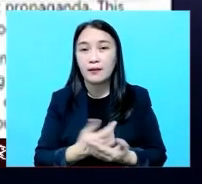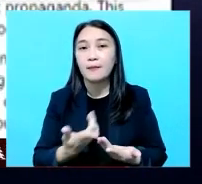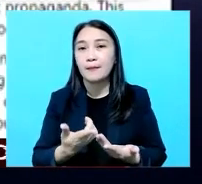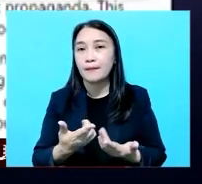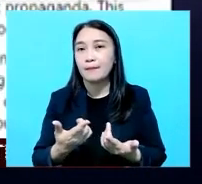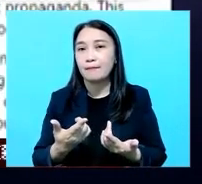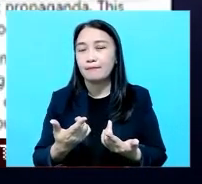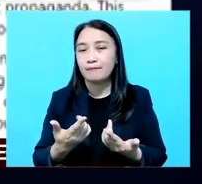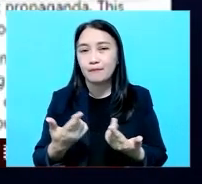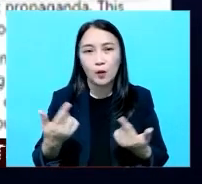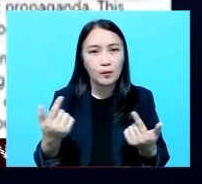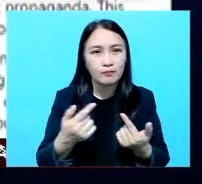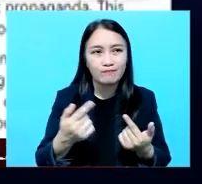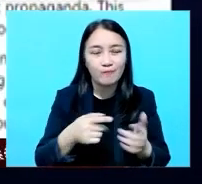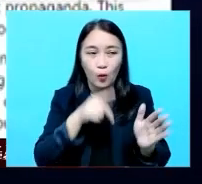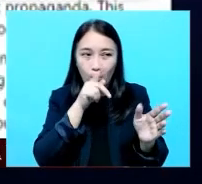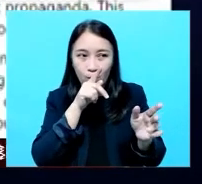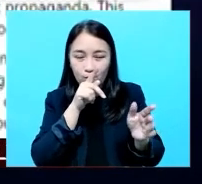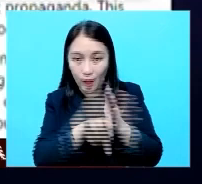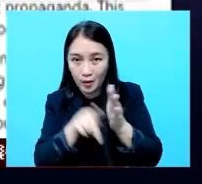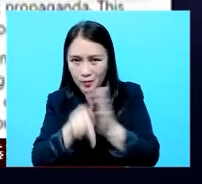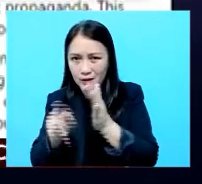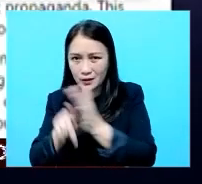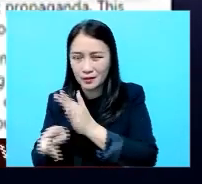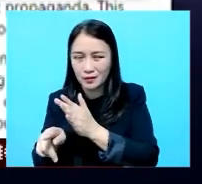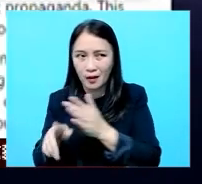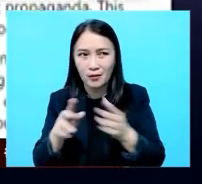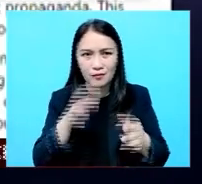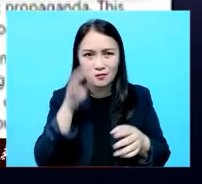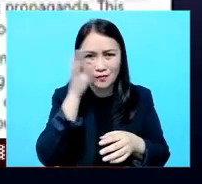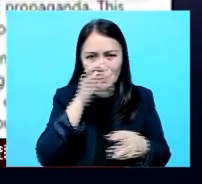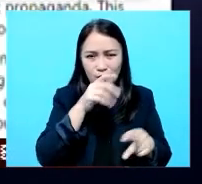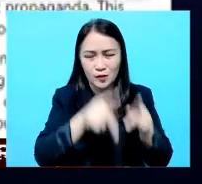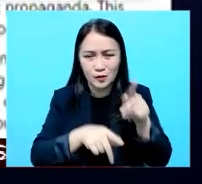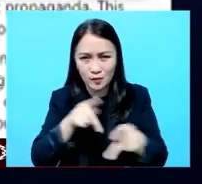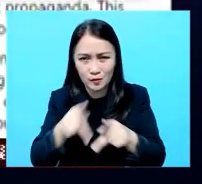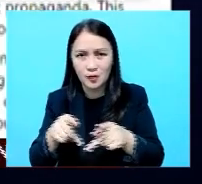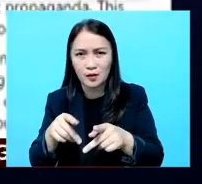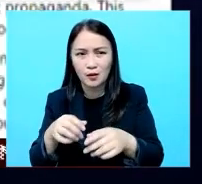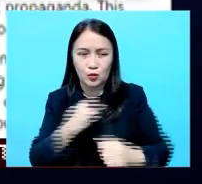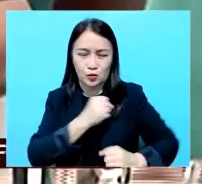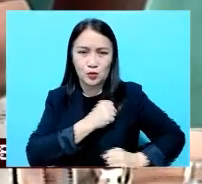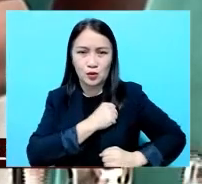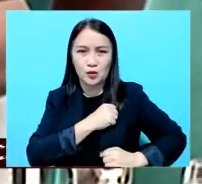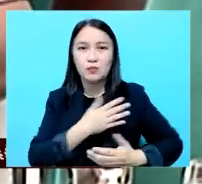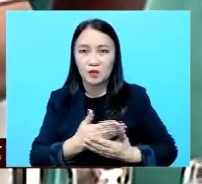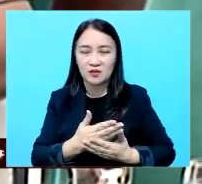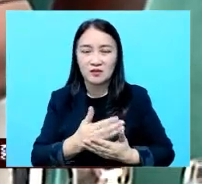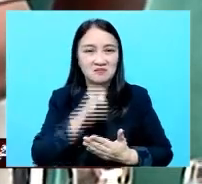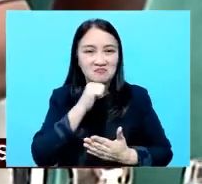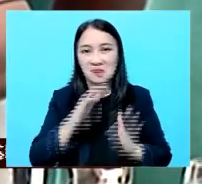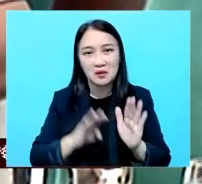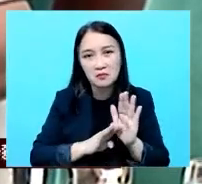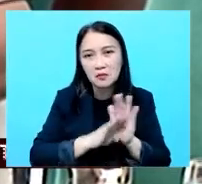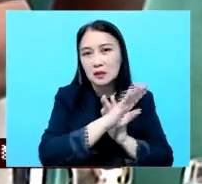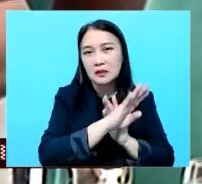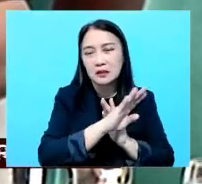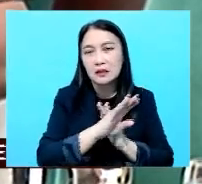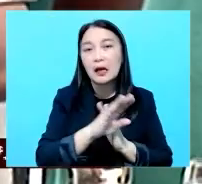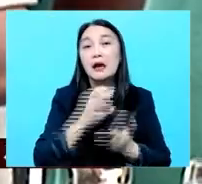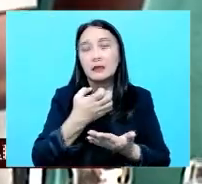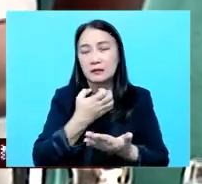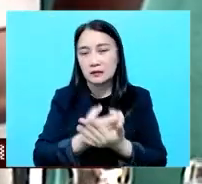at ng mga pulis at sundalo at pilit humaharang sa pag-unlad ng ating bayan. Nagbabalita mula sa